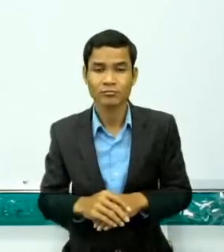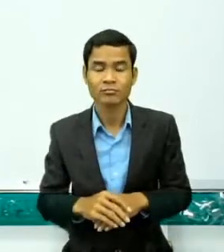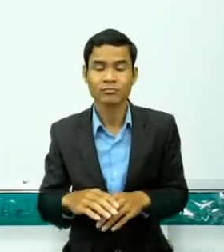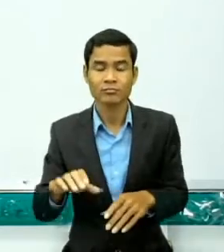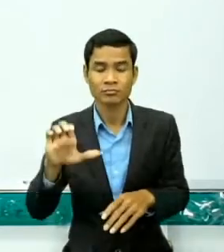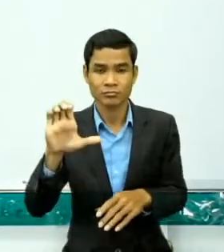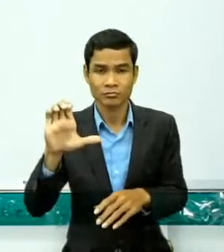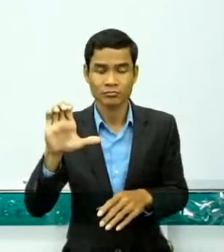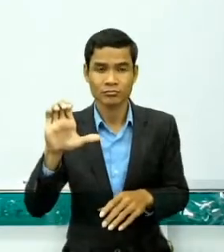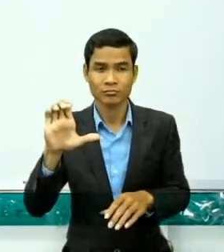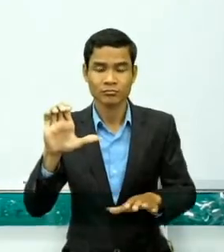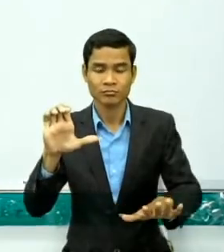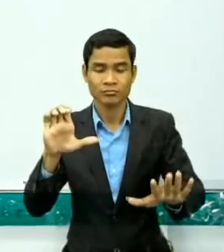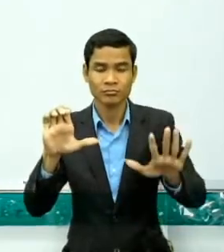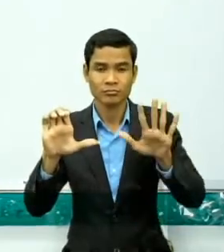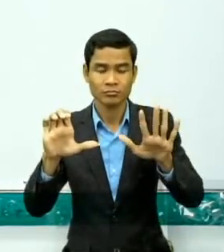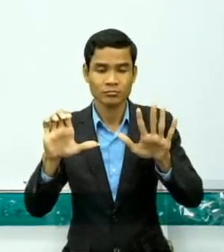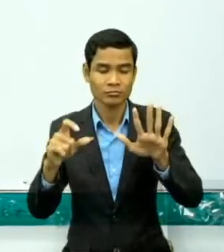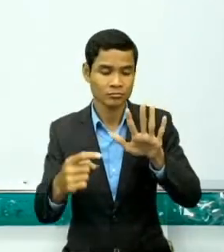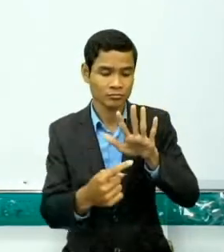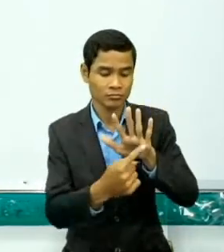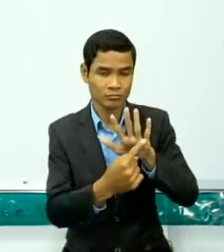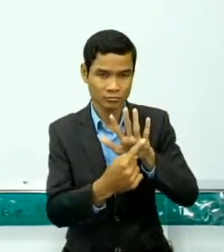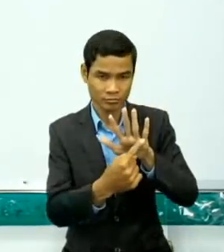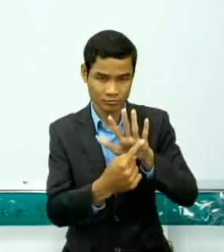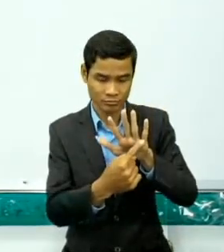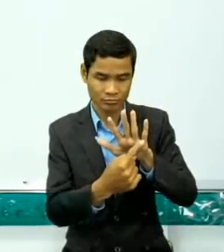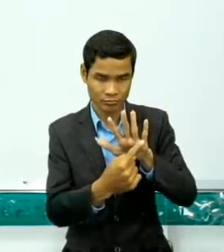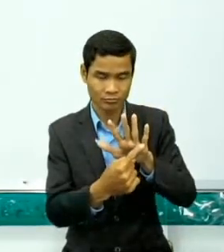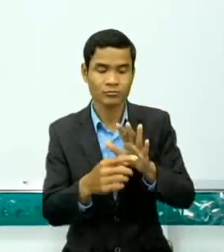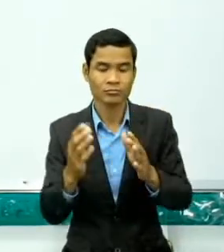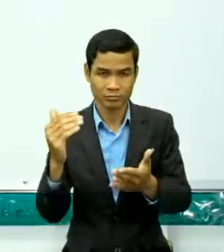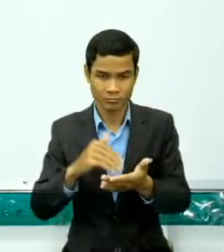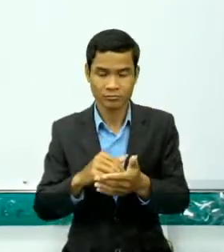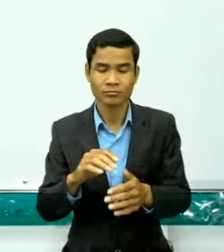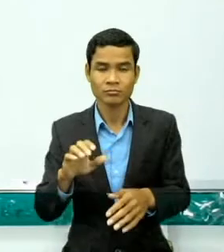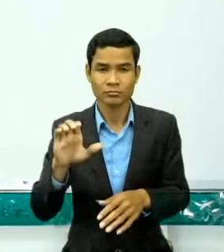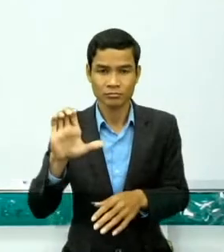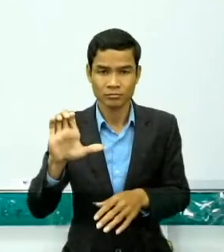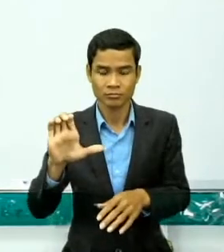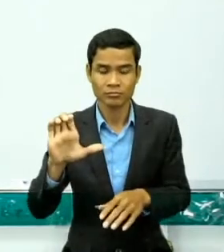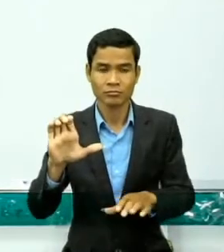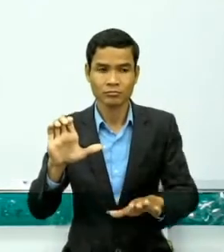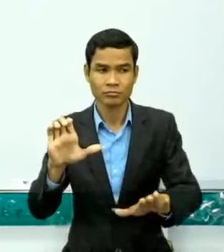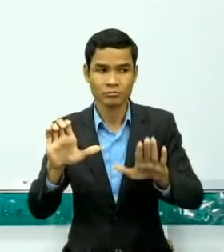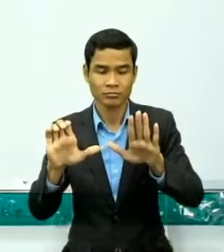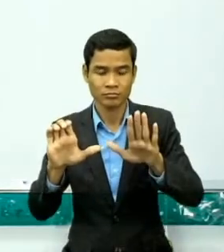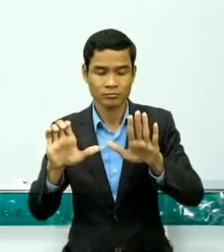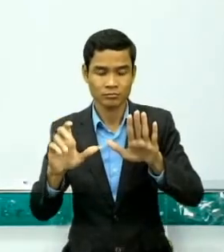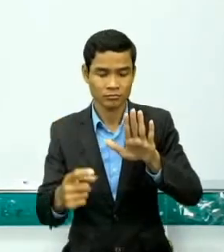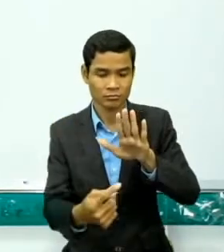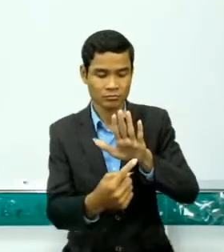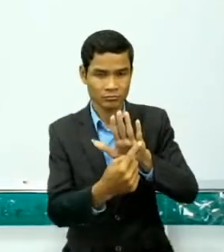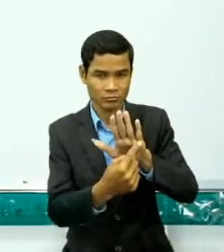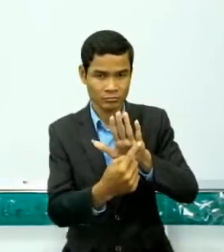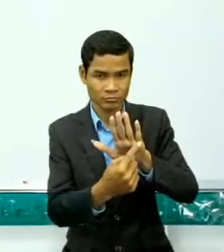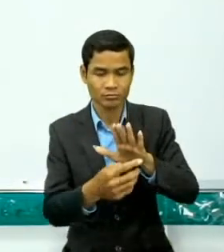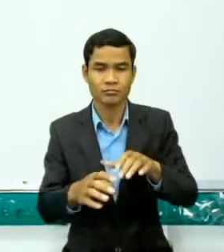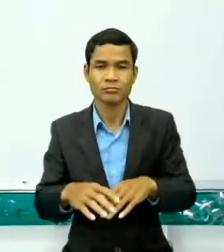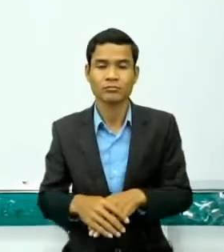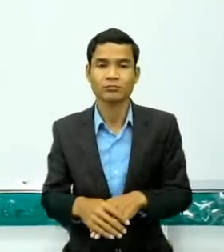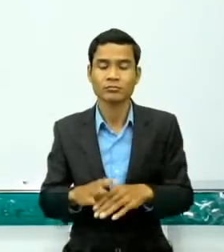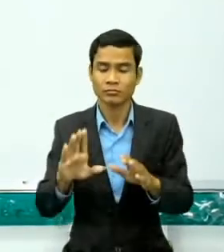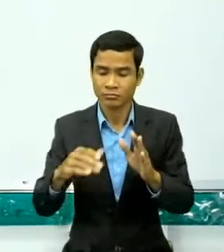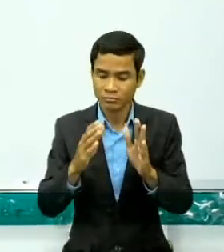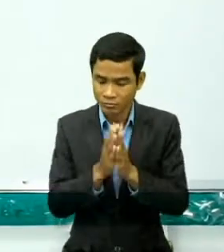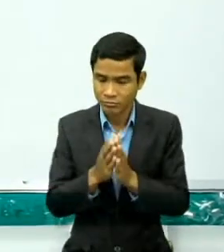ឆអឺឈឺម្ដងទៀតឆអឺឈឺ